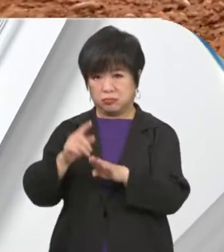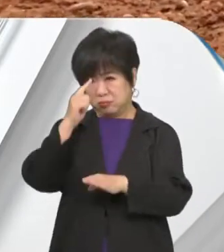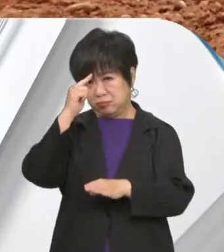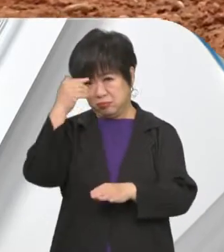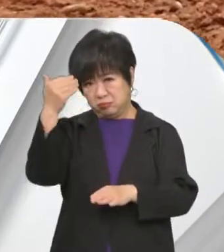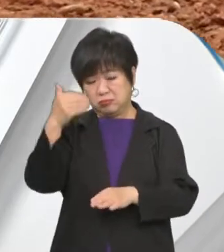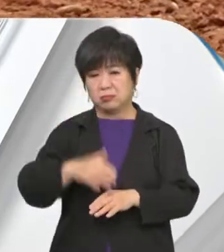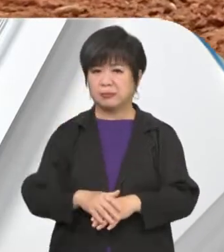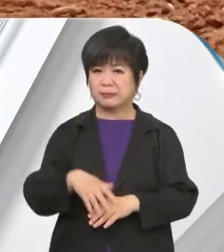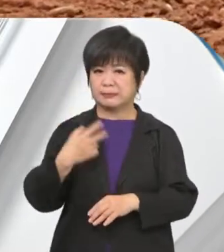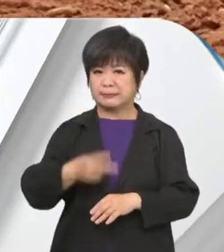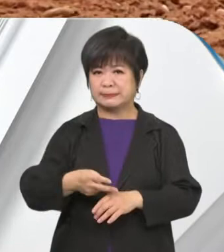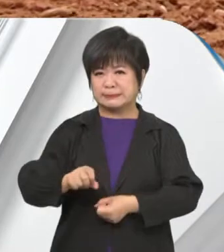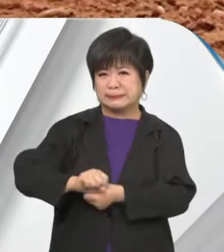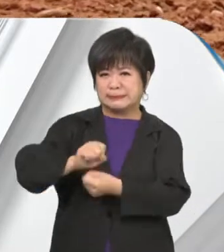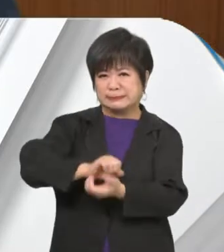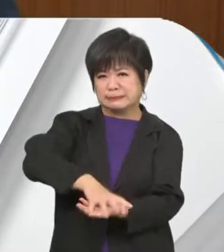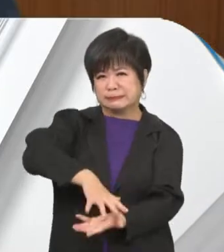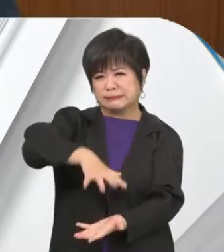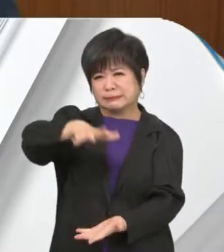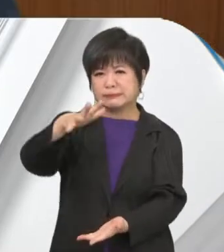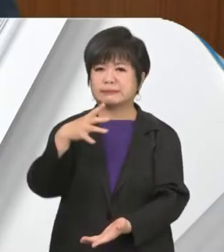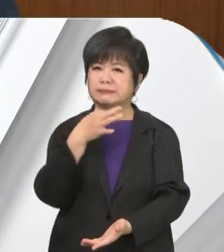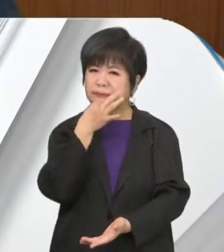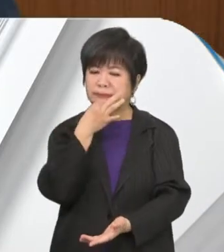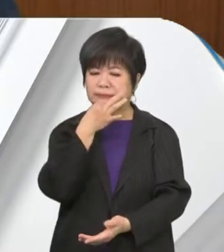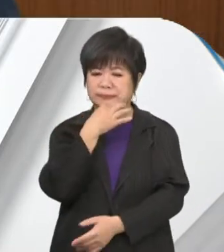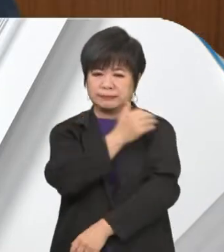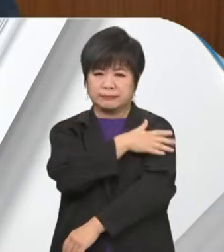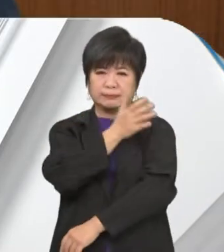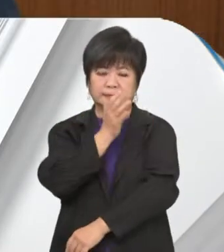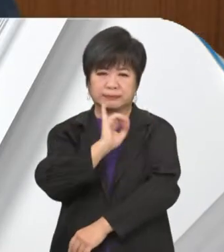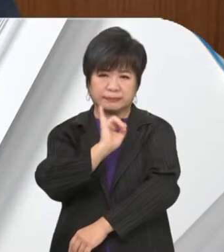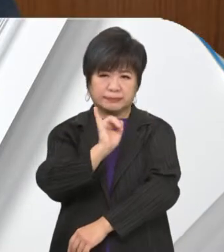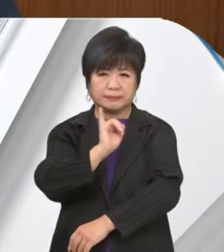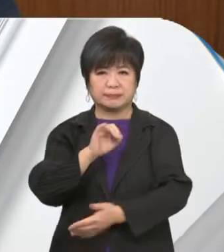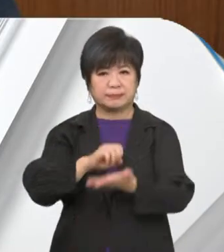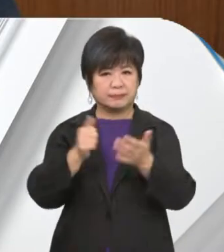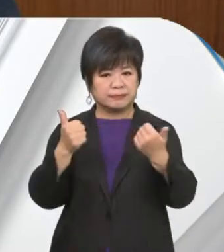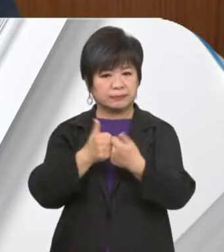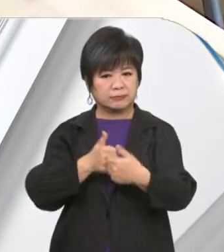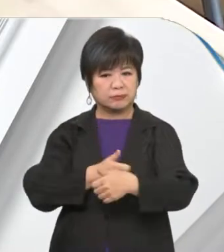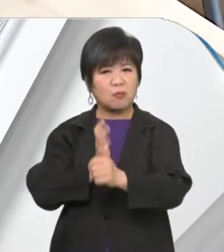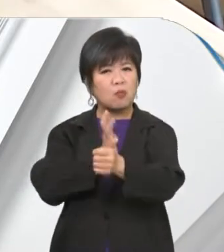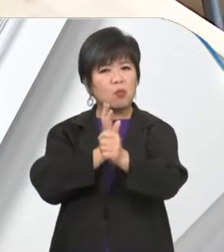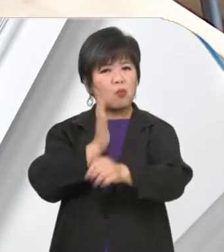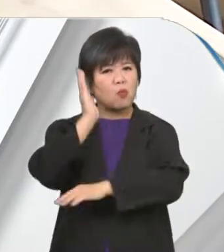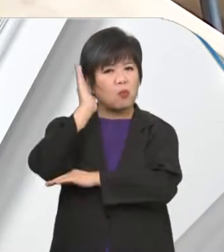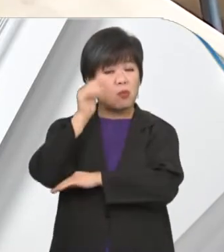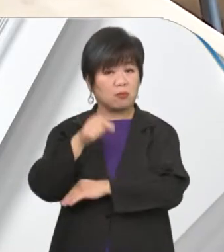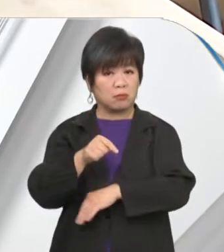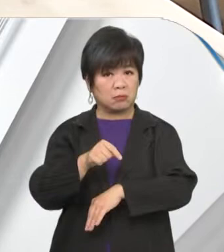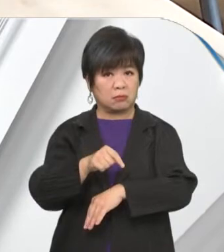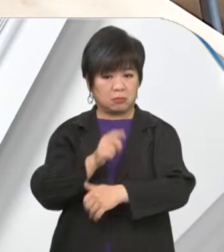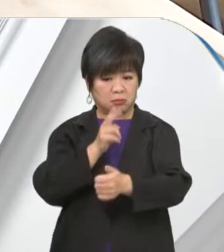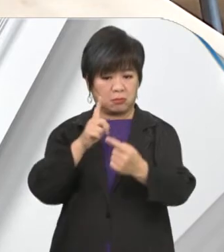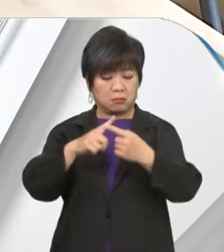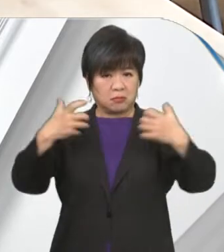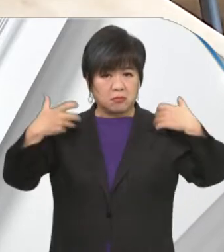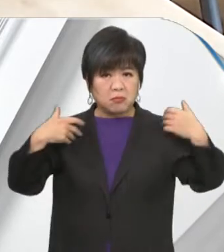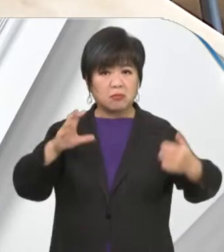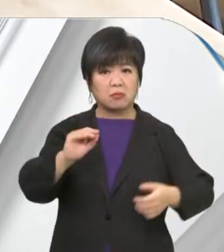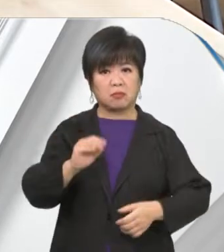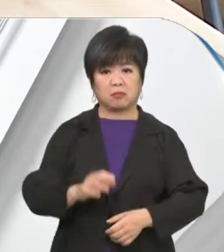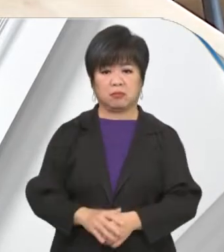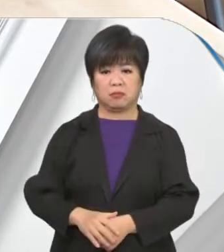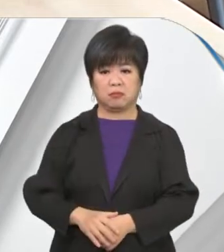业者，到废弃物清货嘅时节，前朝发土记者会后，未见对门相关单位，今日安排热烈来重建。